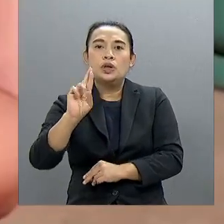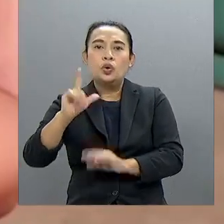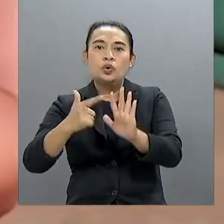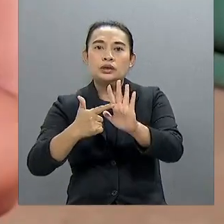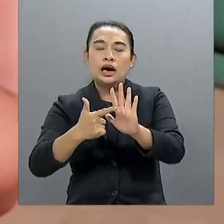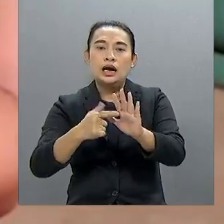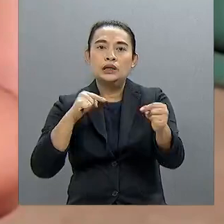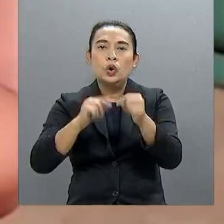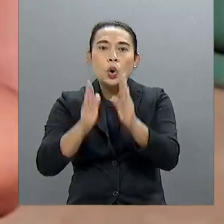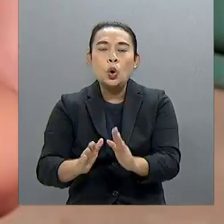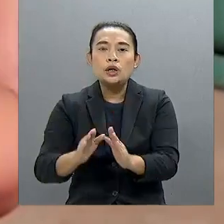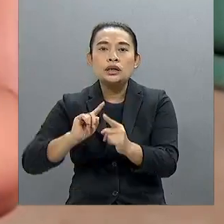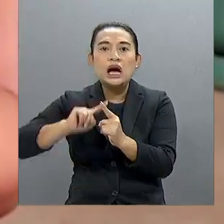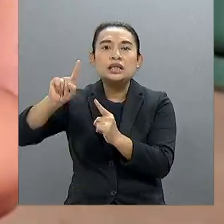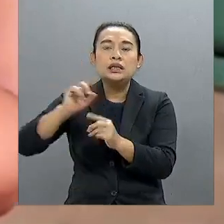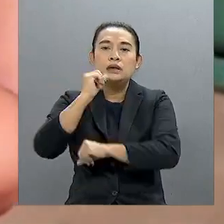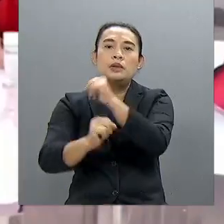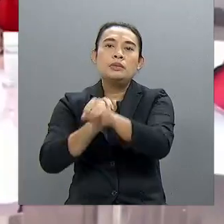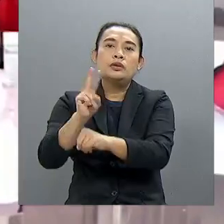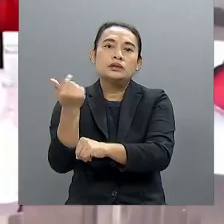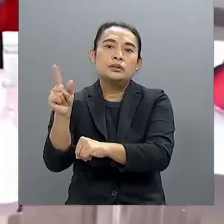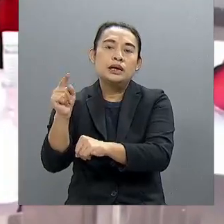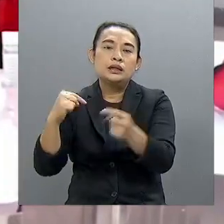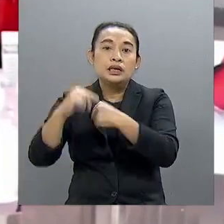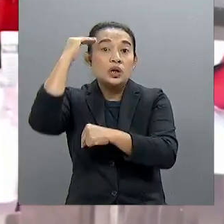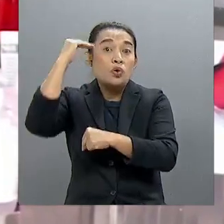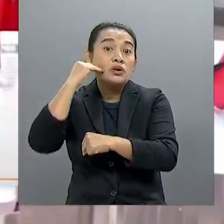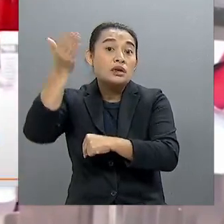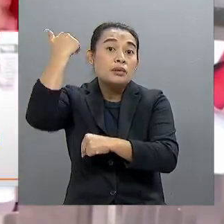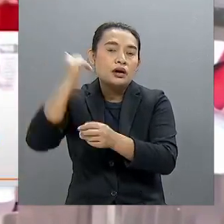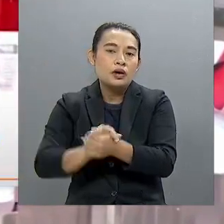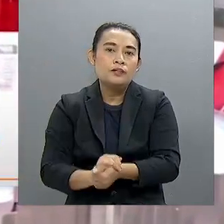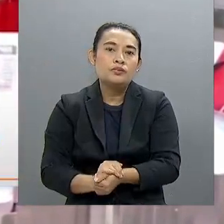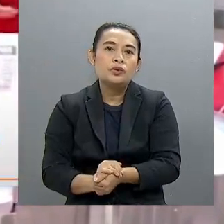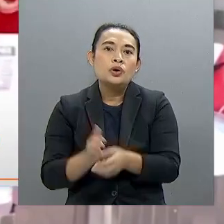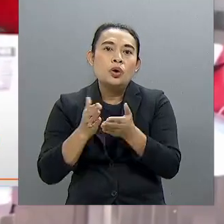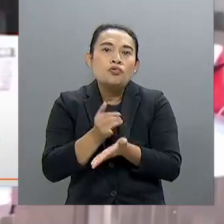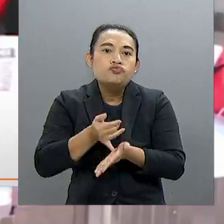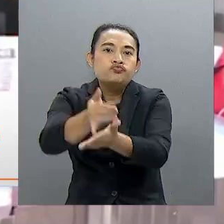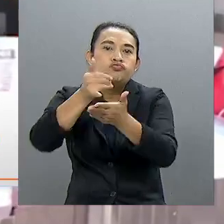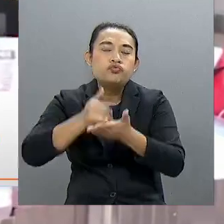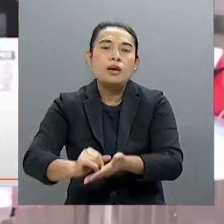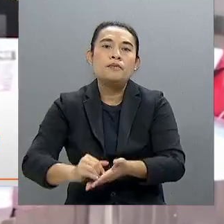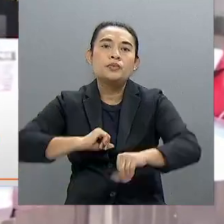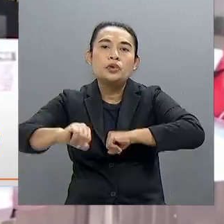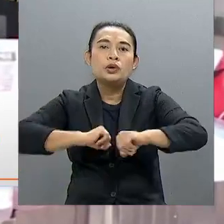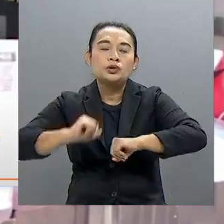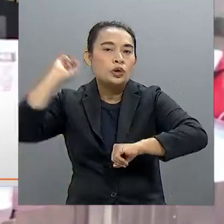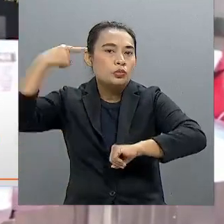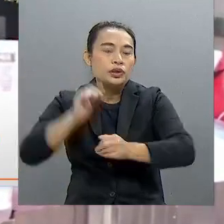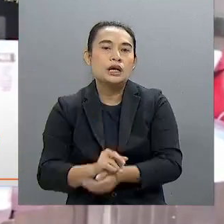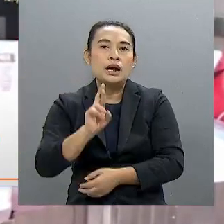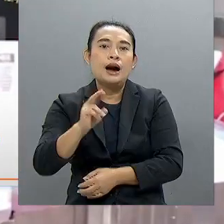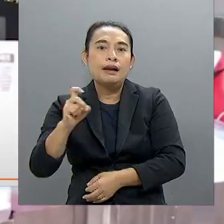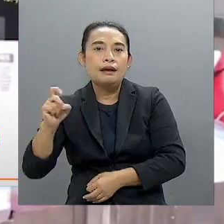World Cup ปี 201111 ที่ประเทศเกาหีใต้รุ่น RSX เยาวชล deliversตอนนี้ครั เสรียญแนว มาเปิดร้าน